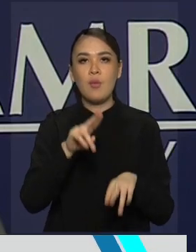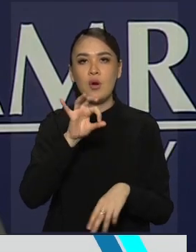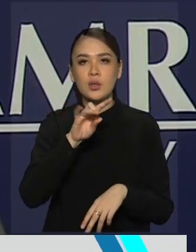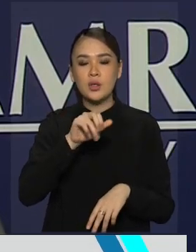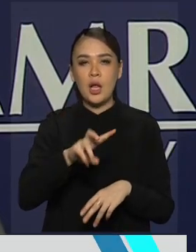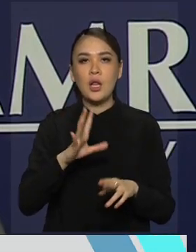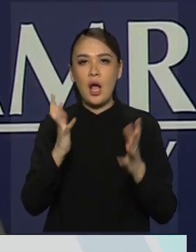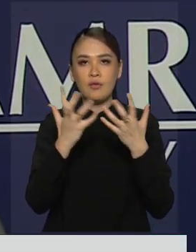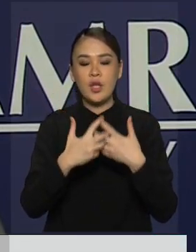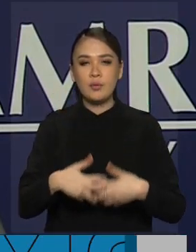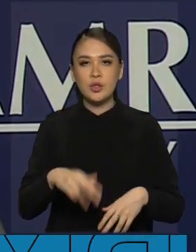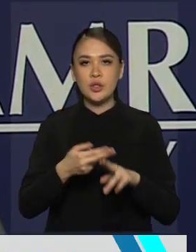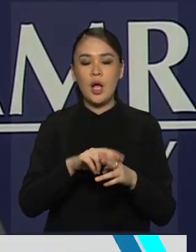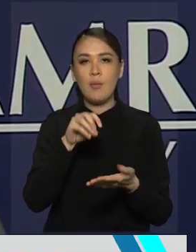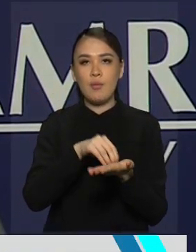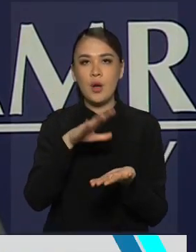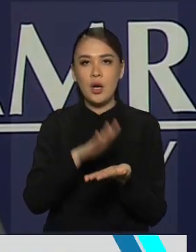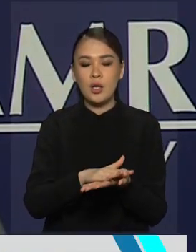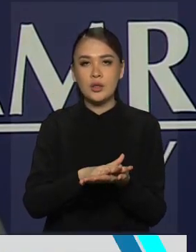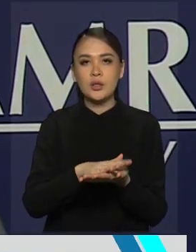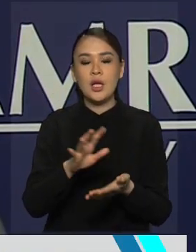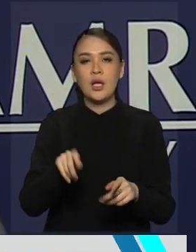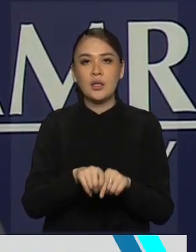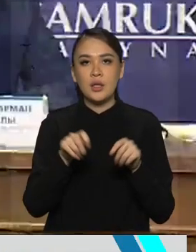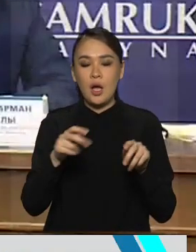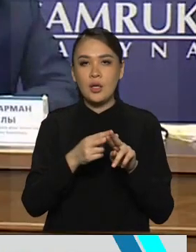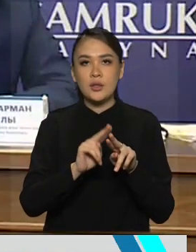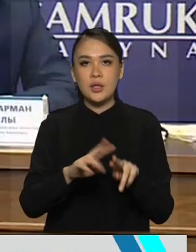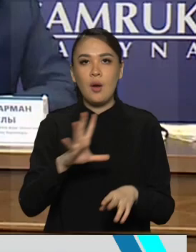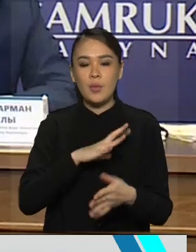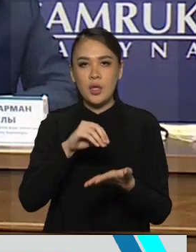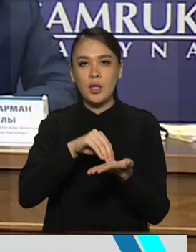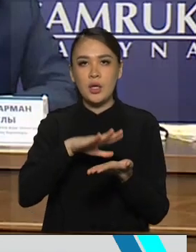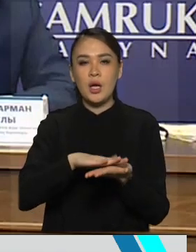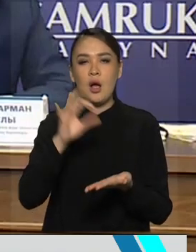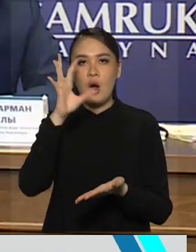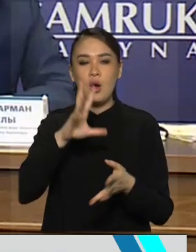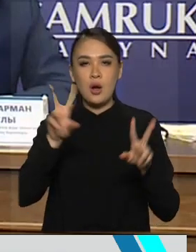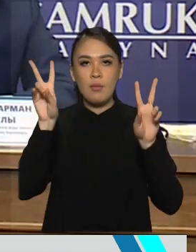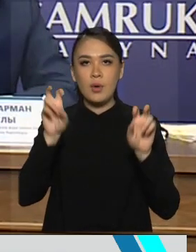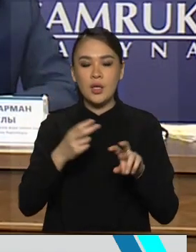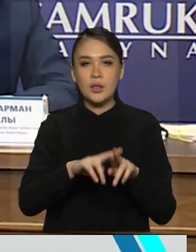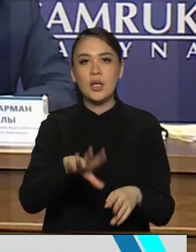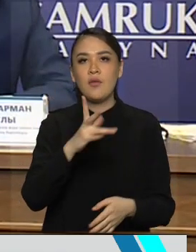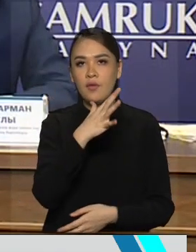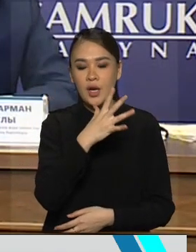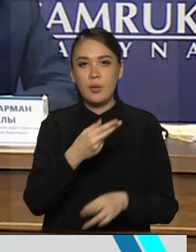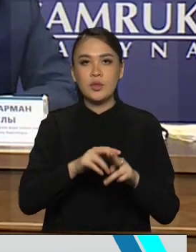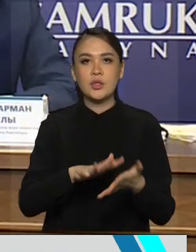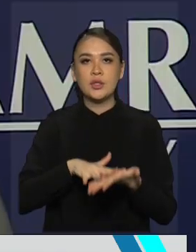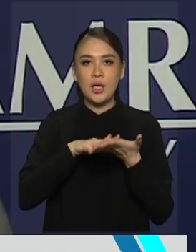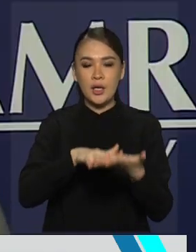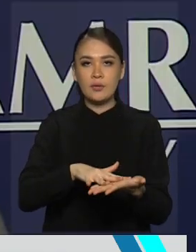автоматически сформирован протокол вскрытия с указанием наименования компании и даты времени подачи